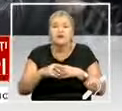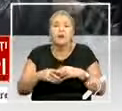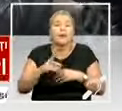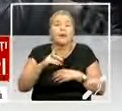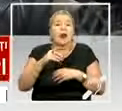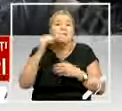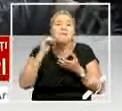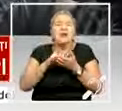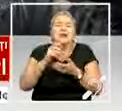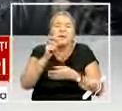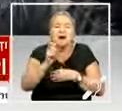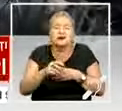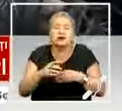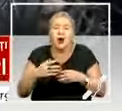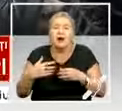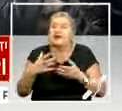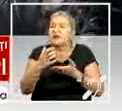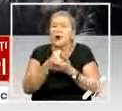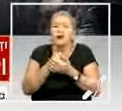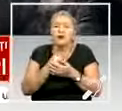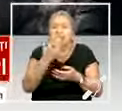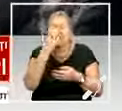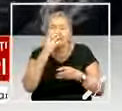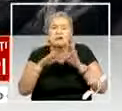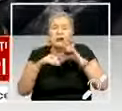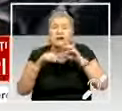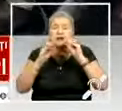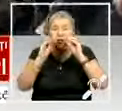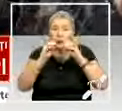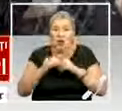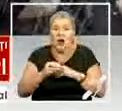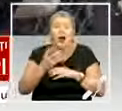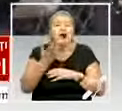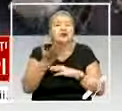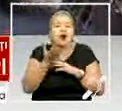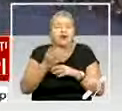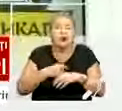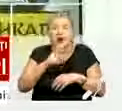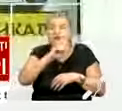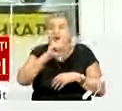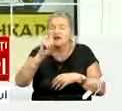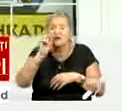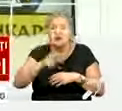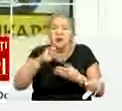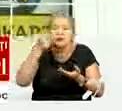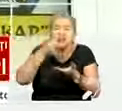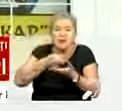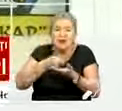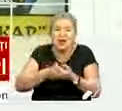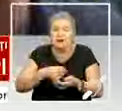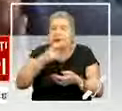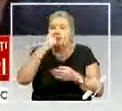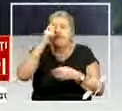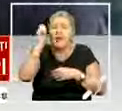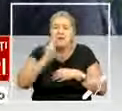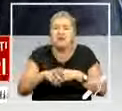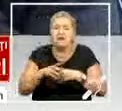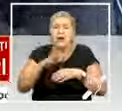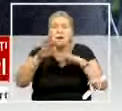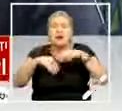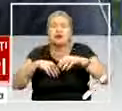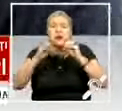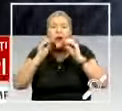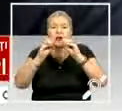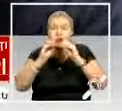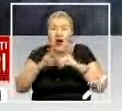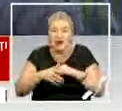persoane pentru care durerea a luat o altă formă. Au cerut vinovații să plătească, au cerut demisia Ministrului Educației și au fost